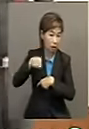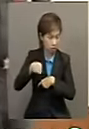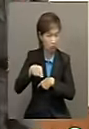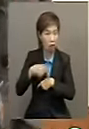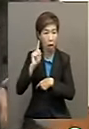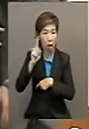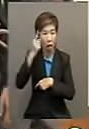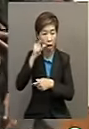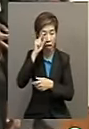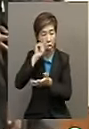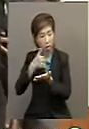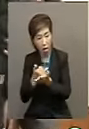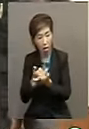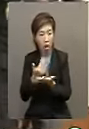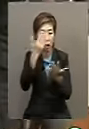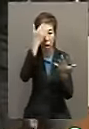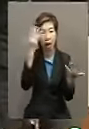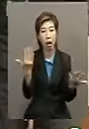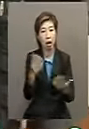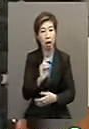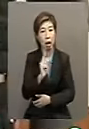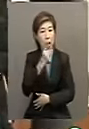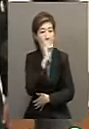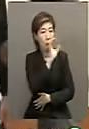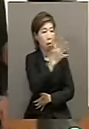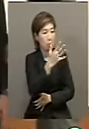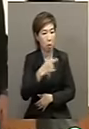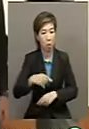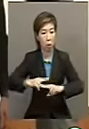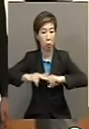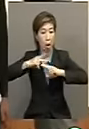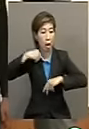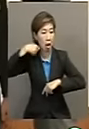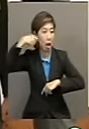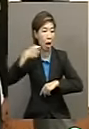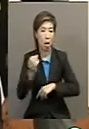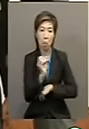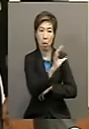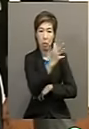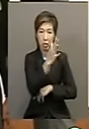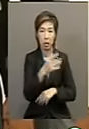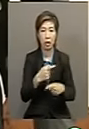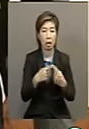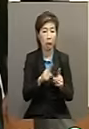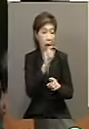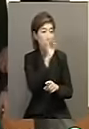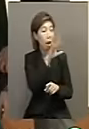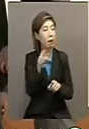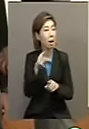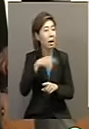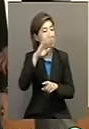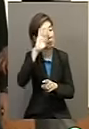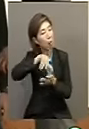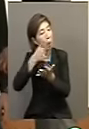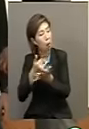หมดสติทำไมไม่บอกมาเลยตั้งแต่แรกว่าเป็นการฆ่าตัวตายนี่ก็ยังเป็นอีกประเด็นหนึ่งที่ต้องตอบคำถามกันครับขณะ